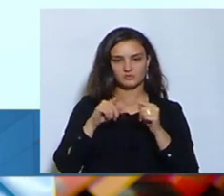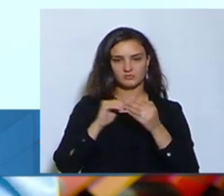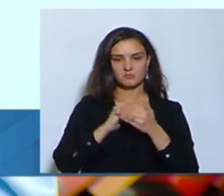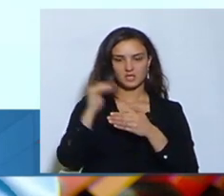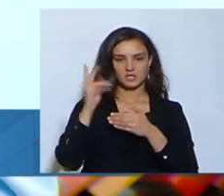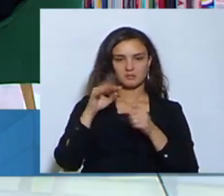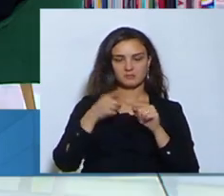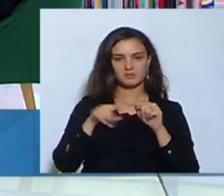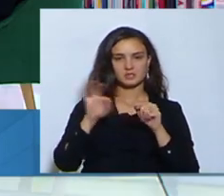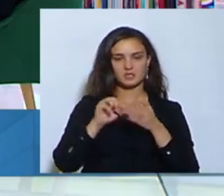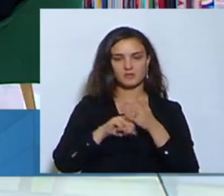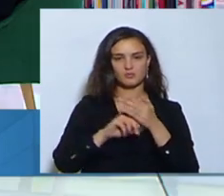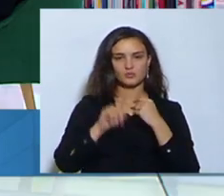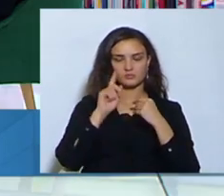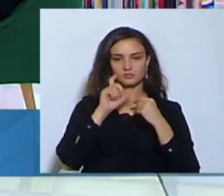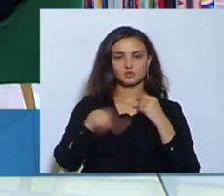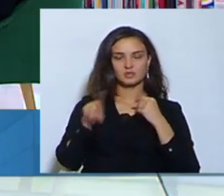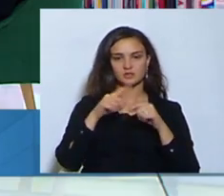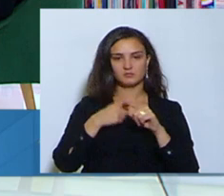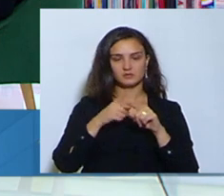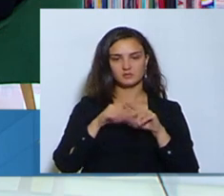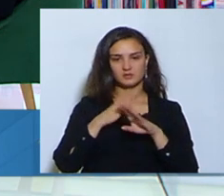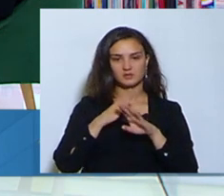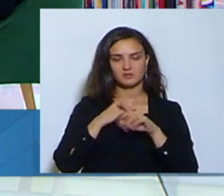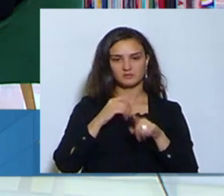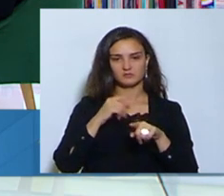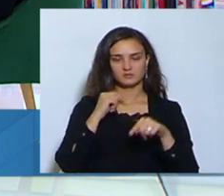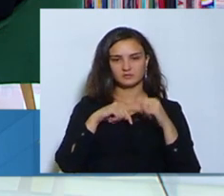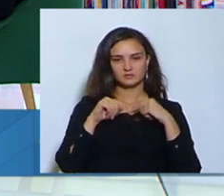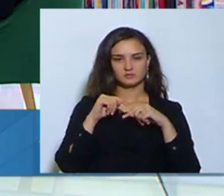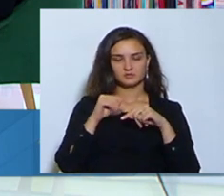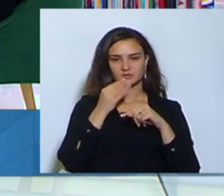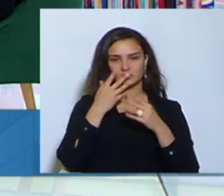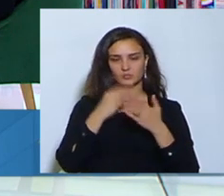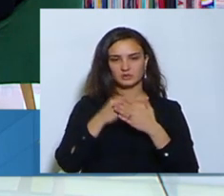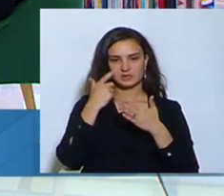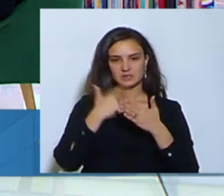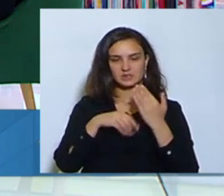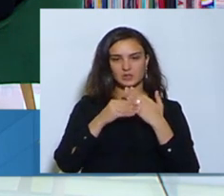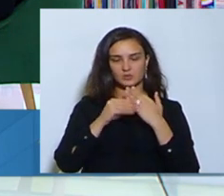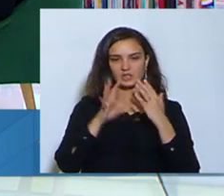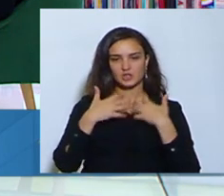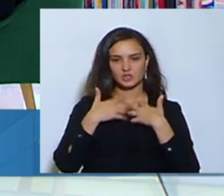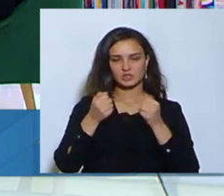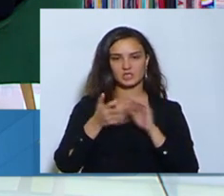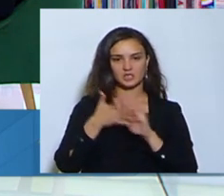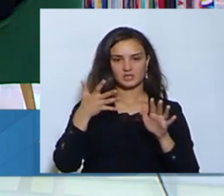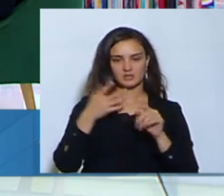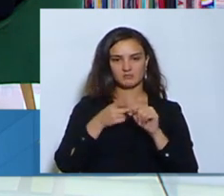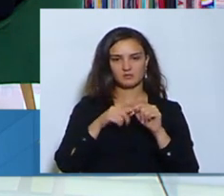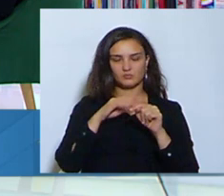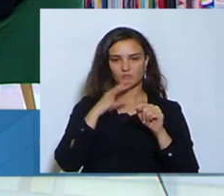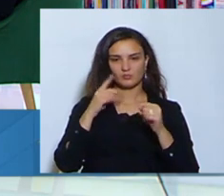მაღალი, მაგრამ იმის გამო რომ მოზარდებთ ახასიათებთ დისმორფომანია, ანუ საკუთარი სხეულის არაჯანსაღი აღქმა